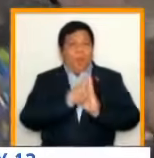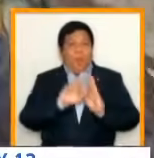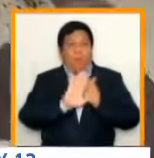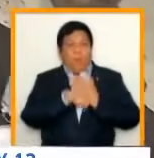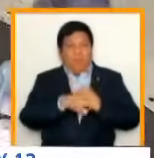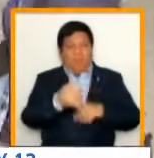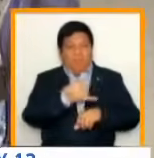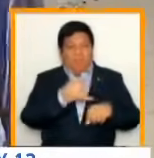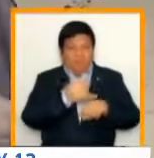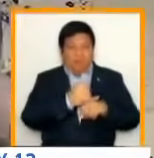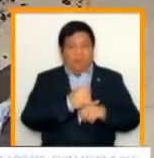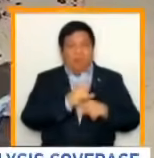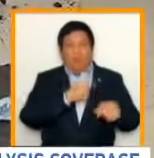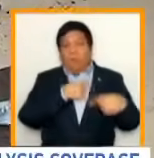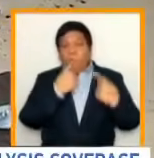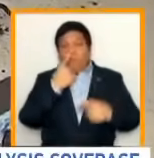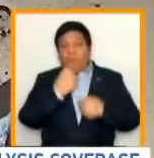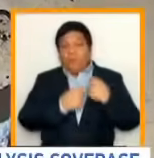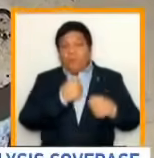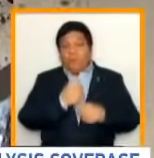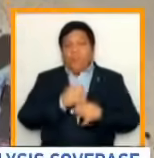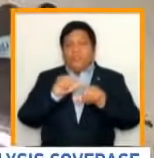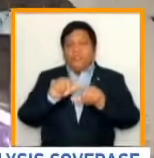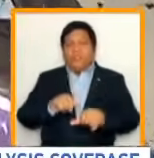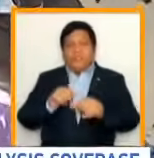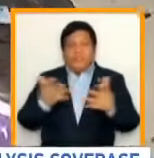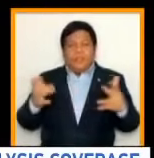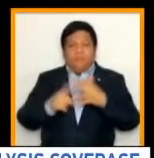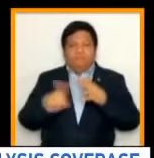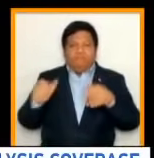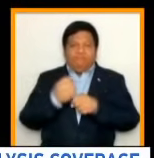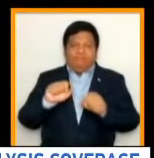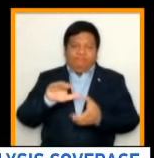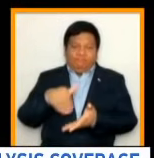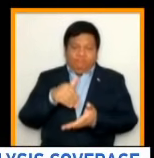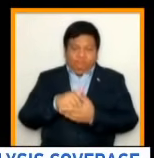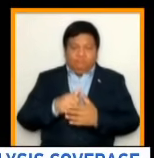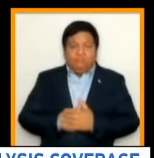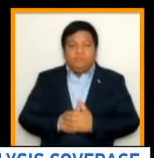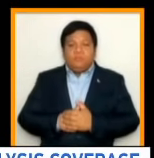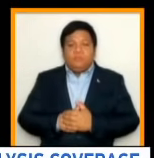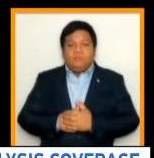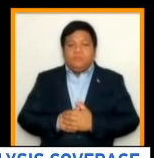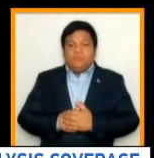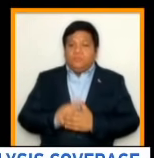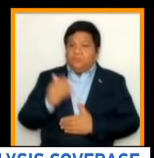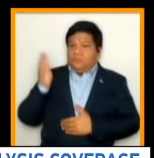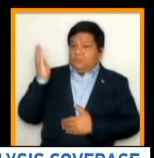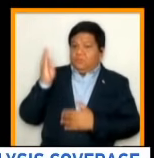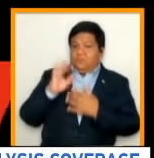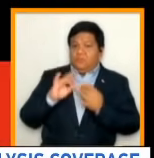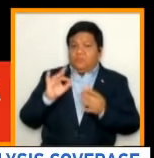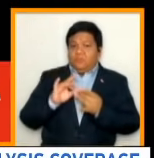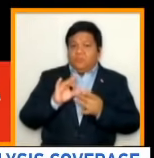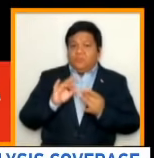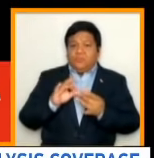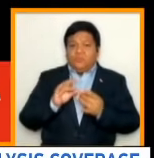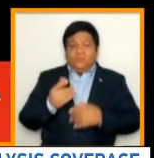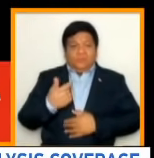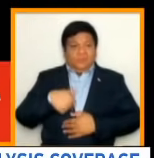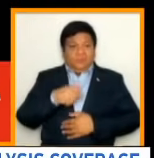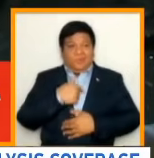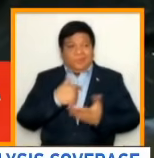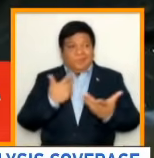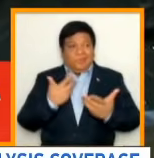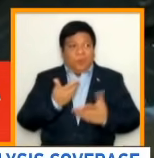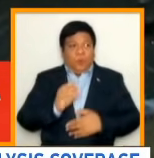taon na silang nakatira sa evacuation center. Hindi po rin po natin pwedeng masabi na abango na tayo kasi wala pa naman tayo pong sariling pinagkakatayuan